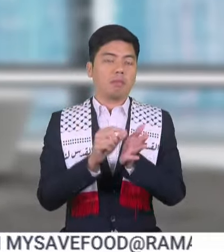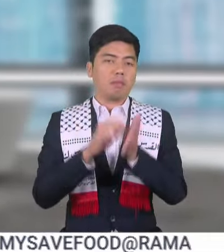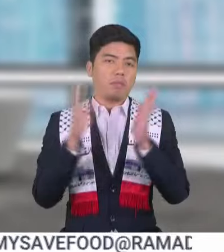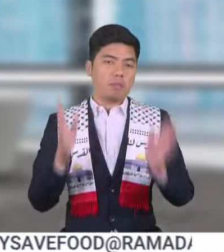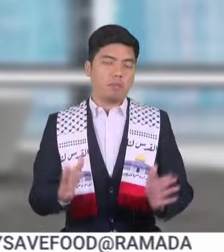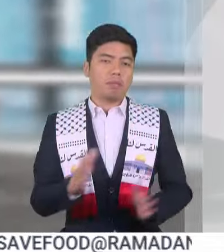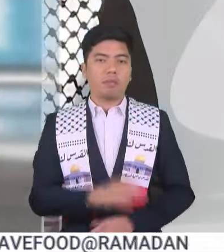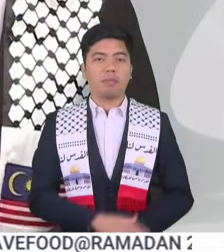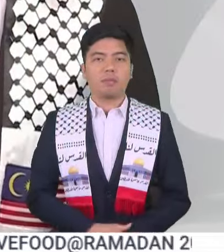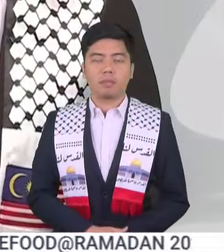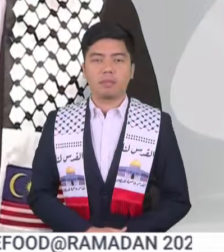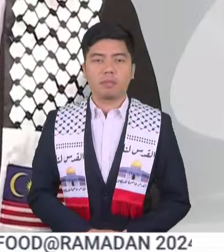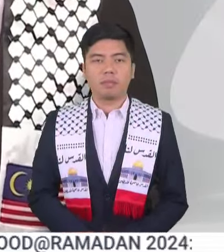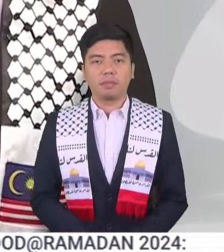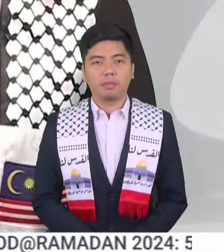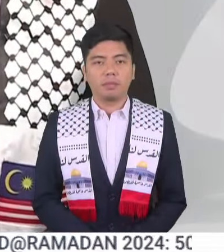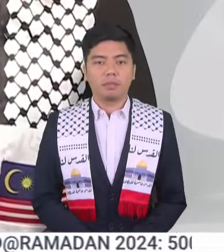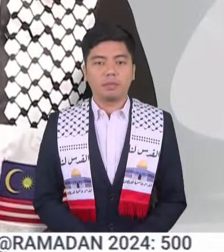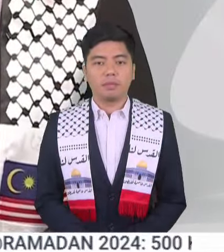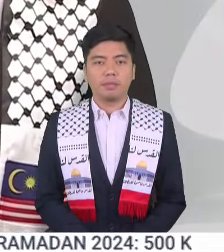Awang. Silakan.